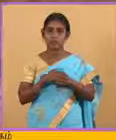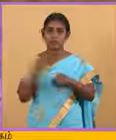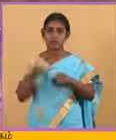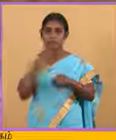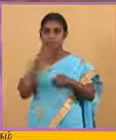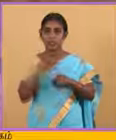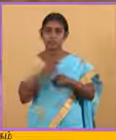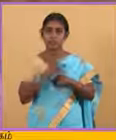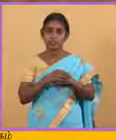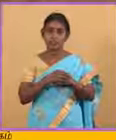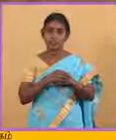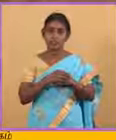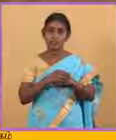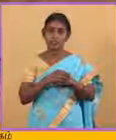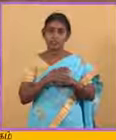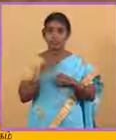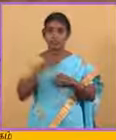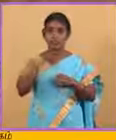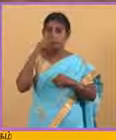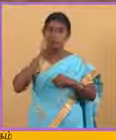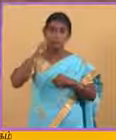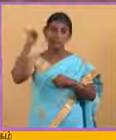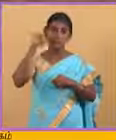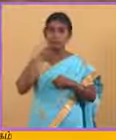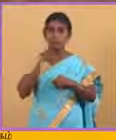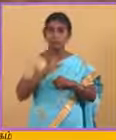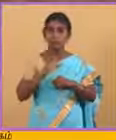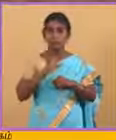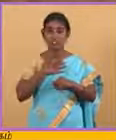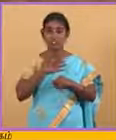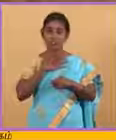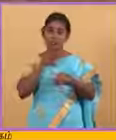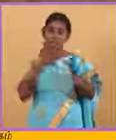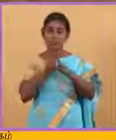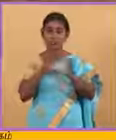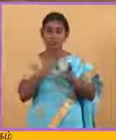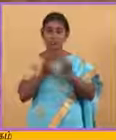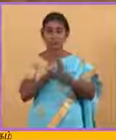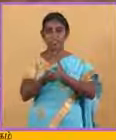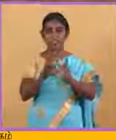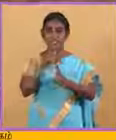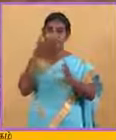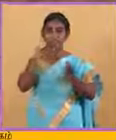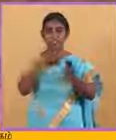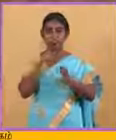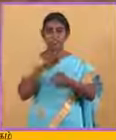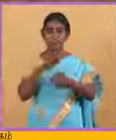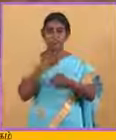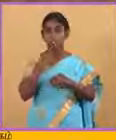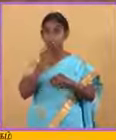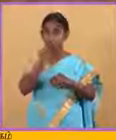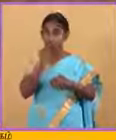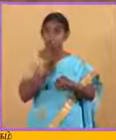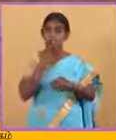நீ பெரிய தலைவன் என்று சொல்லாதே, நீ திறமைசாலி என்று சொல்லாதே, நீ உண்மையில் திறமைசாலியாக நீ